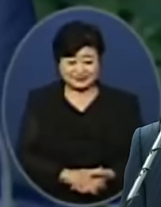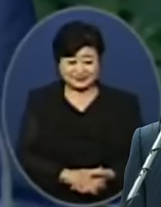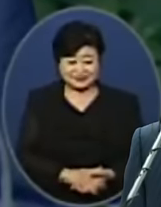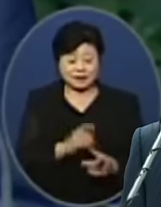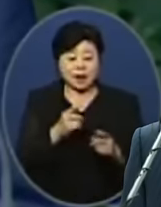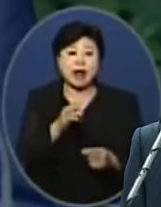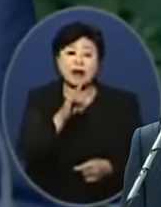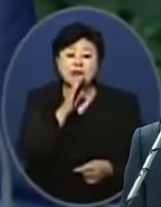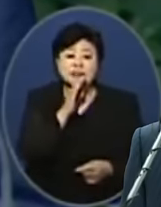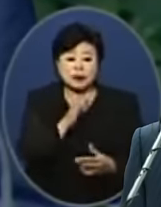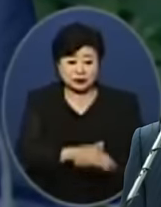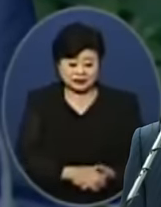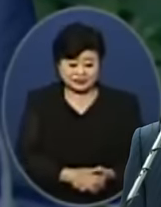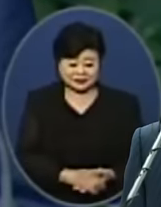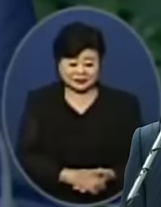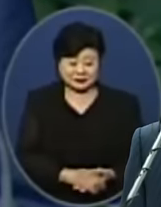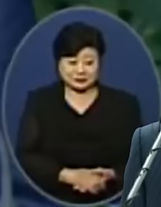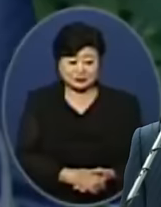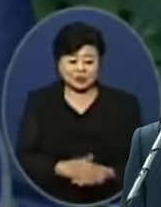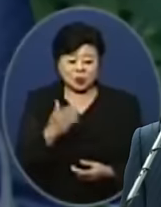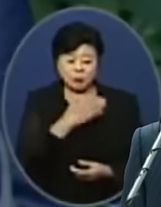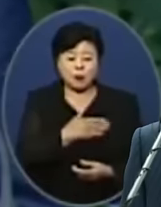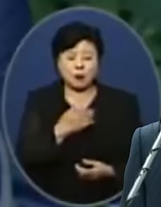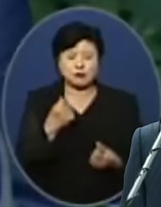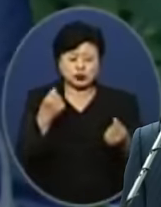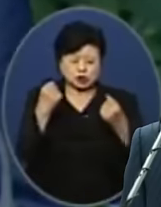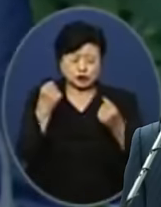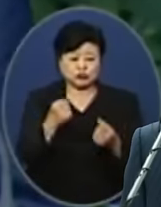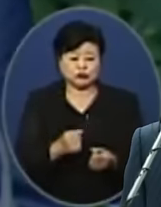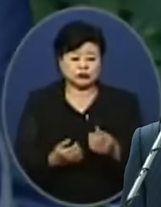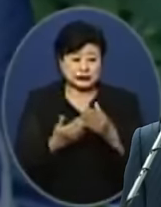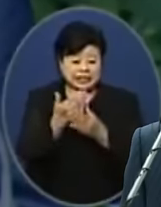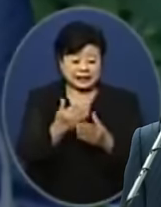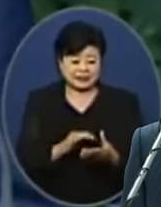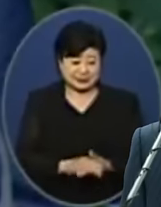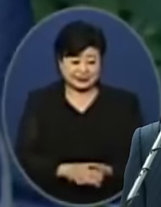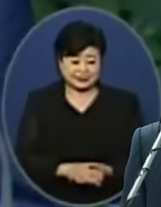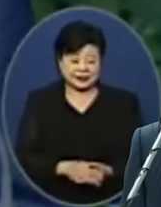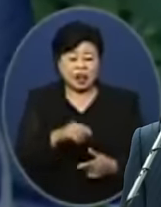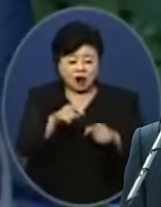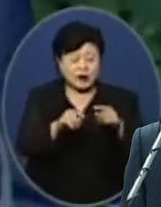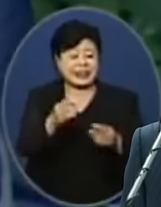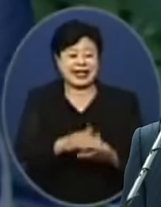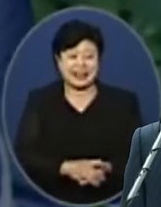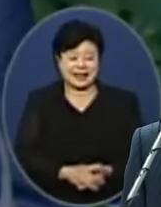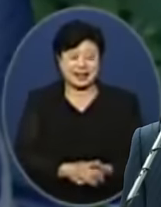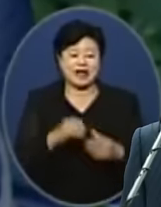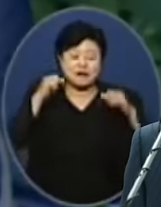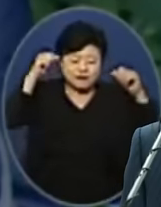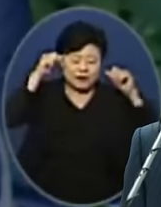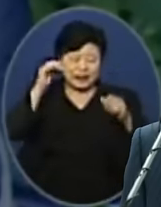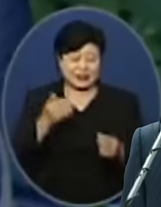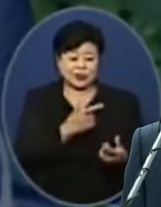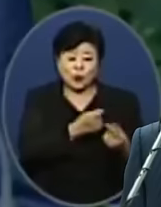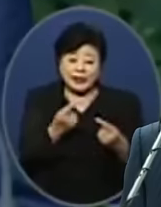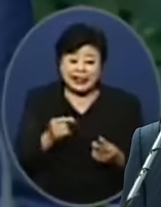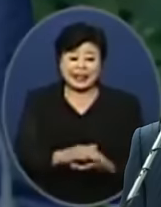그 말이 맞습니다. 여러분, 우리 육체의 근육을 세우려면 걸어야 되고 운동을 해야 되는